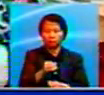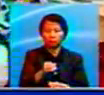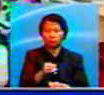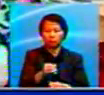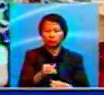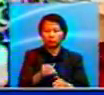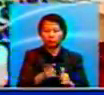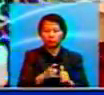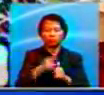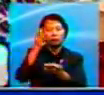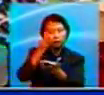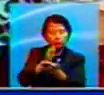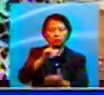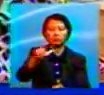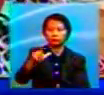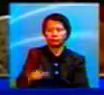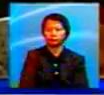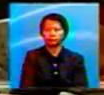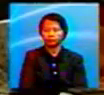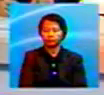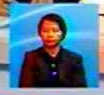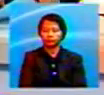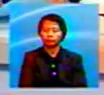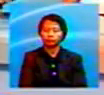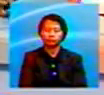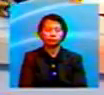dulu berhenti lah dulu dah.